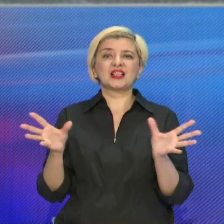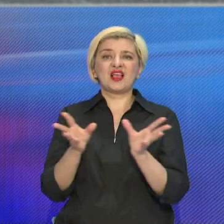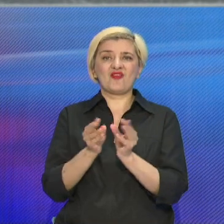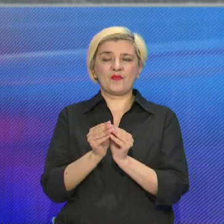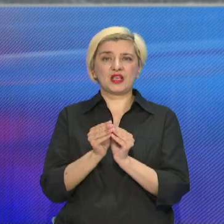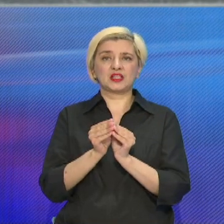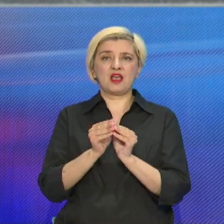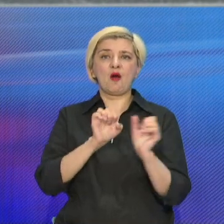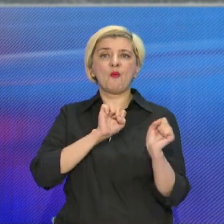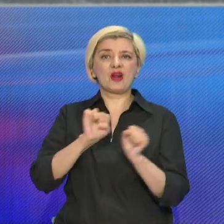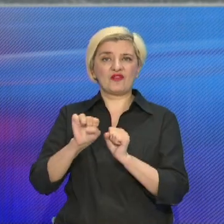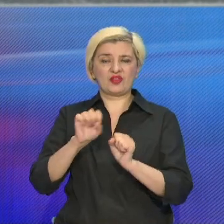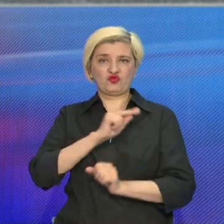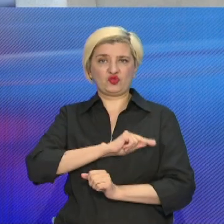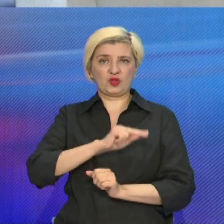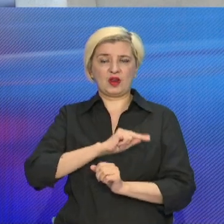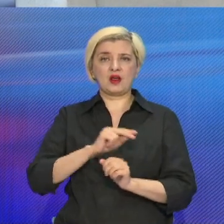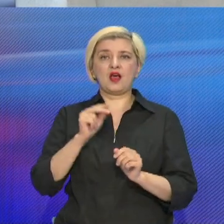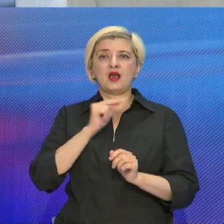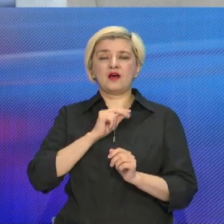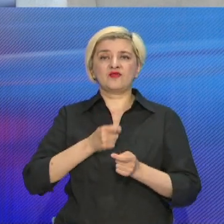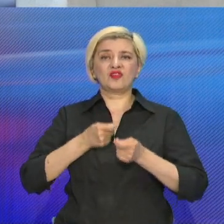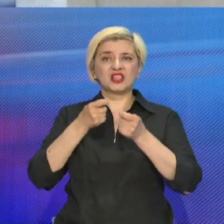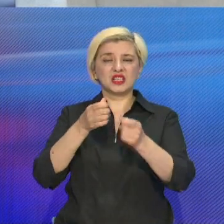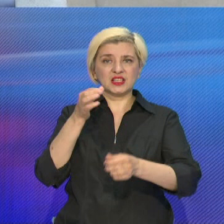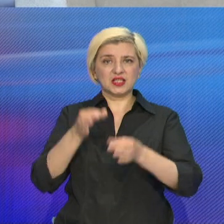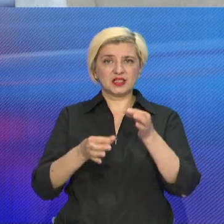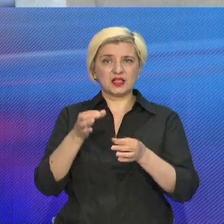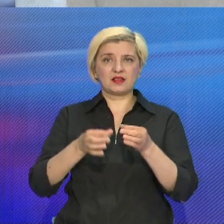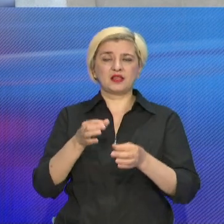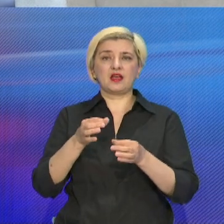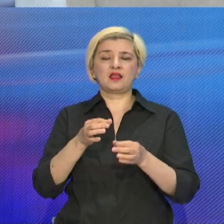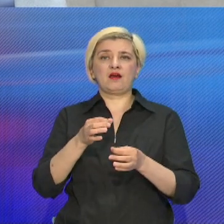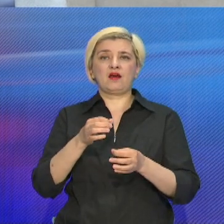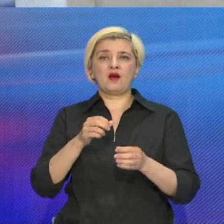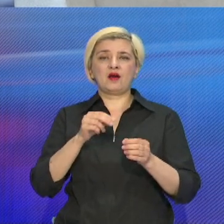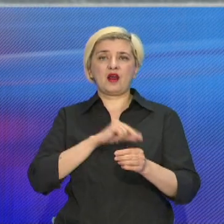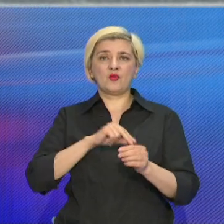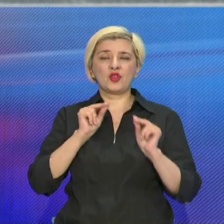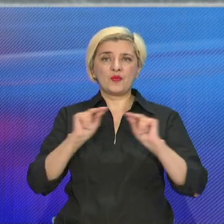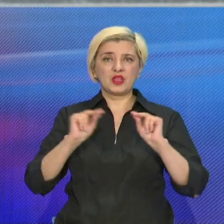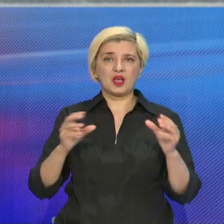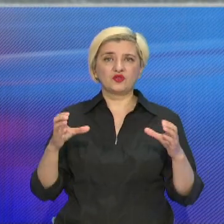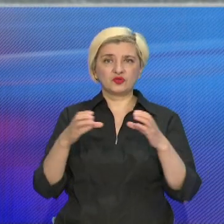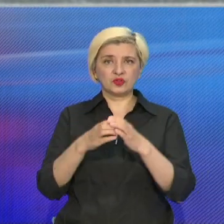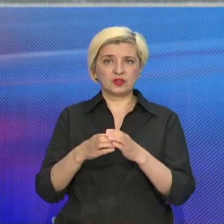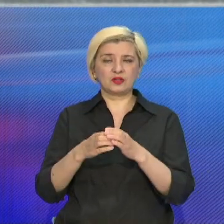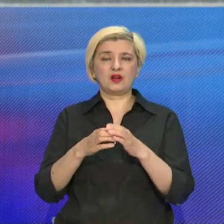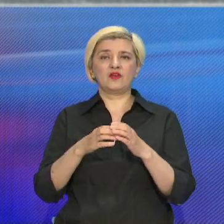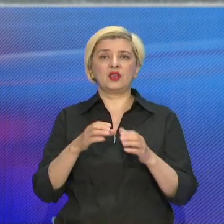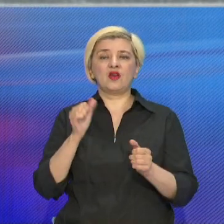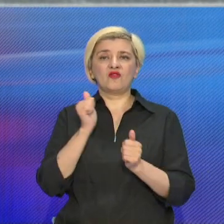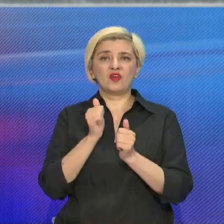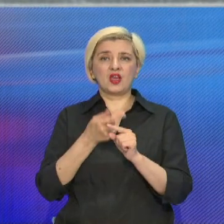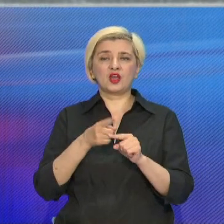судебные заседания, это работа педагогических работников, даже микроколлектива в каждом учебном заведении. И эту